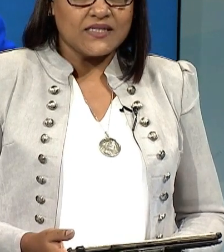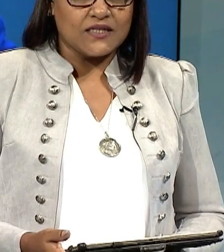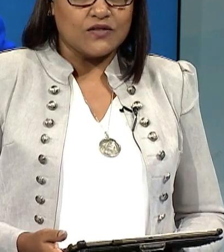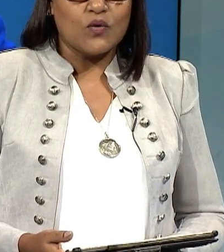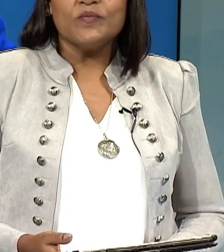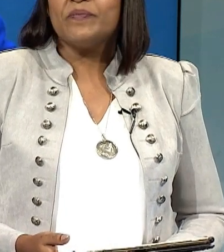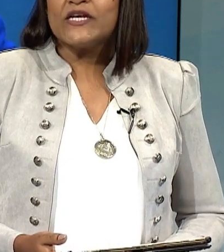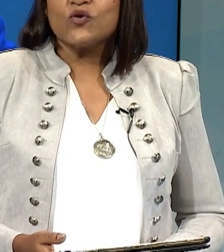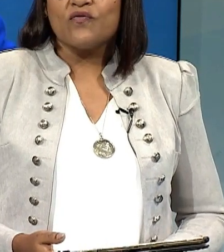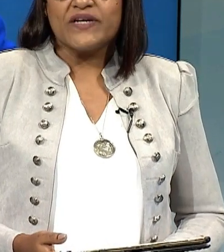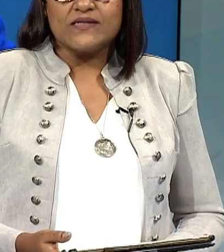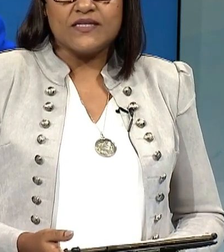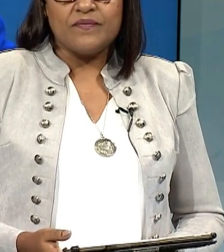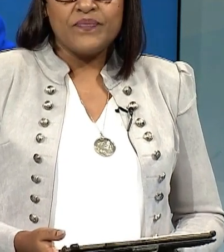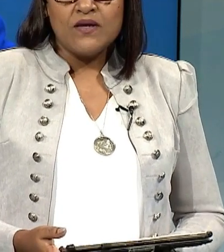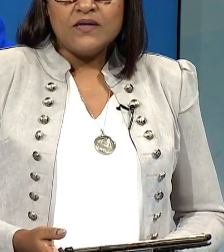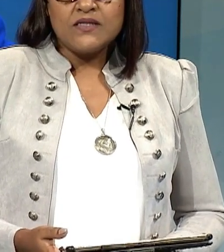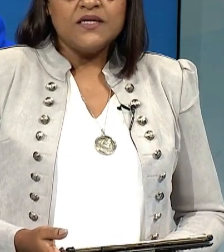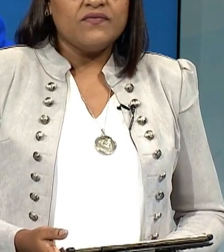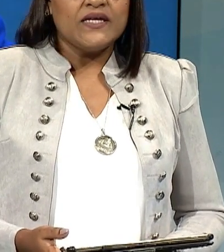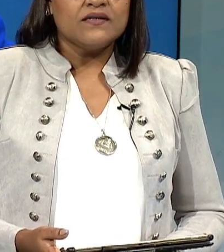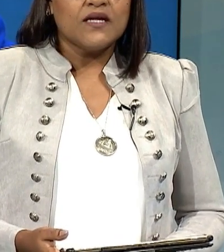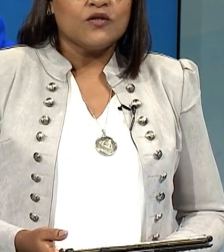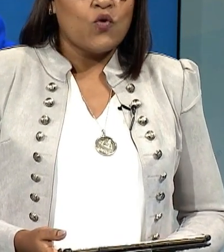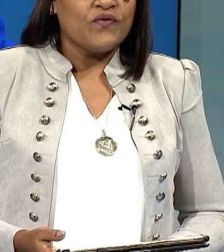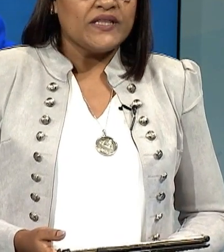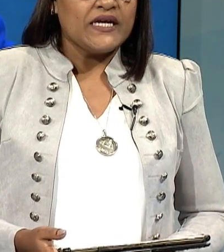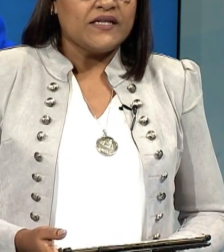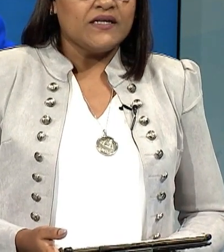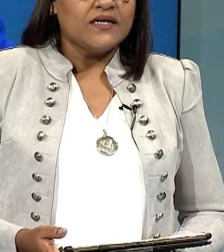team gisteren op de persconferentie. Ze